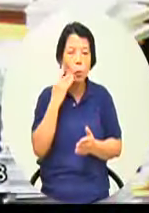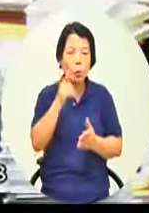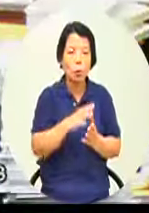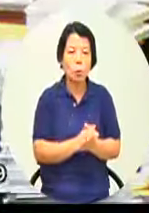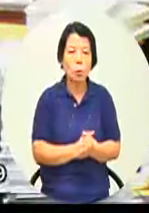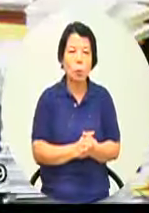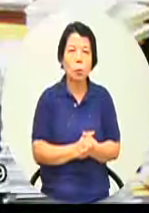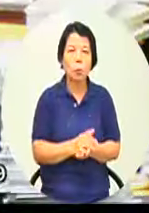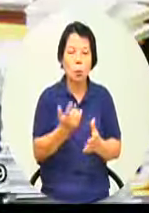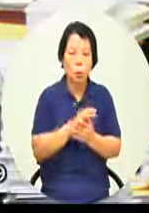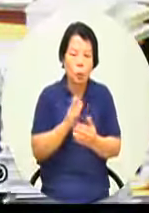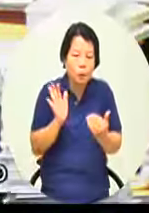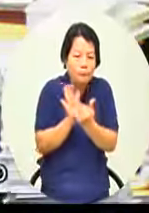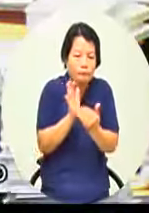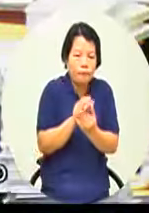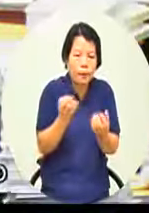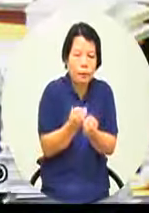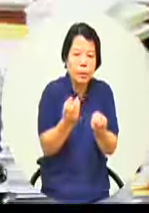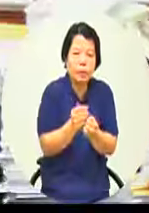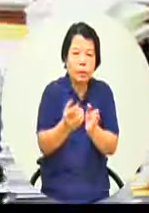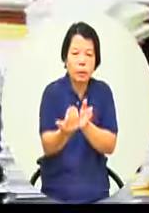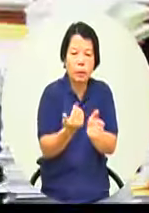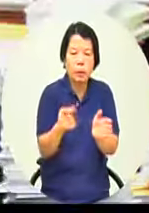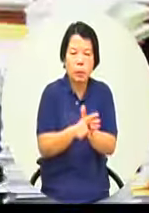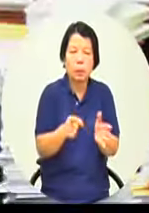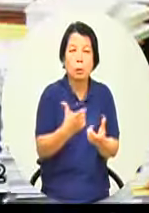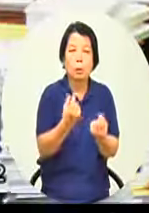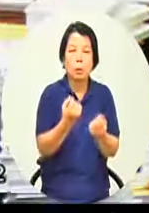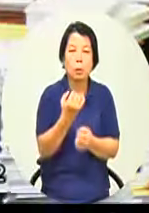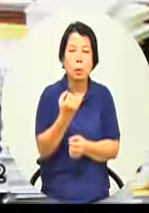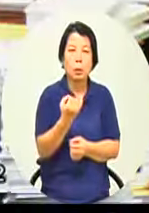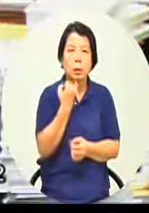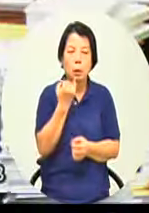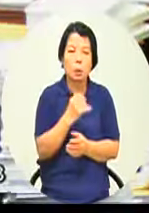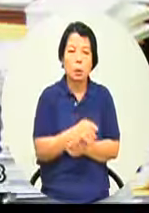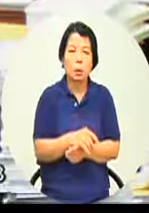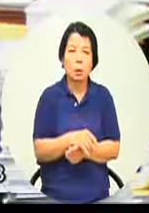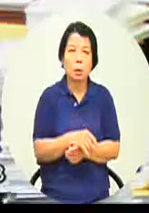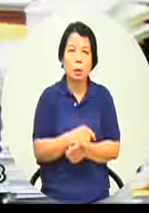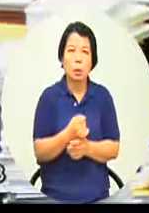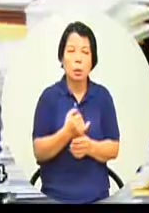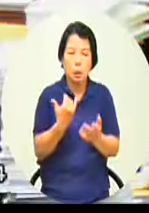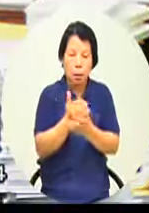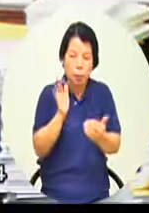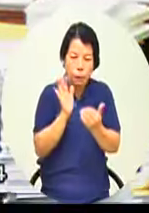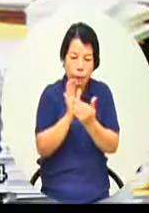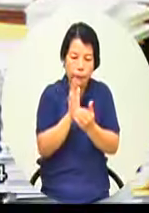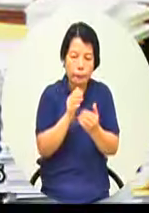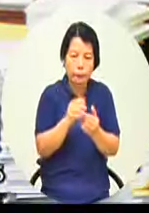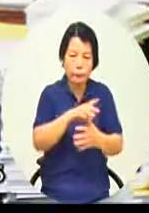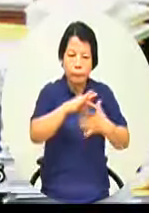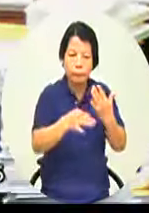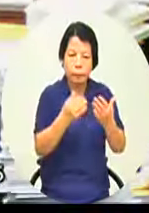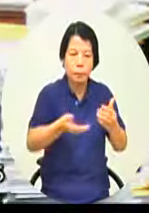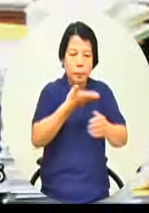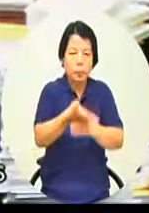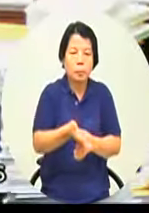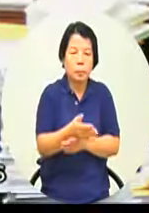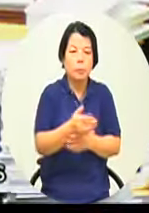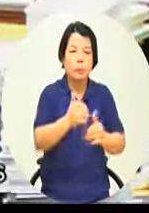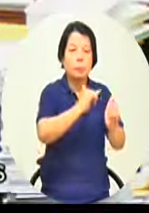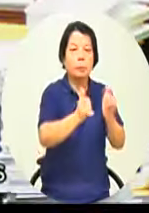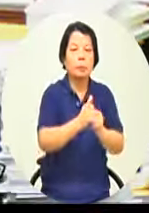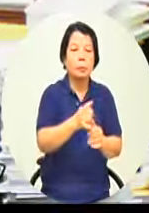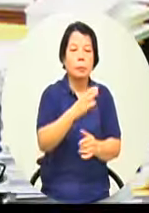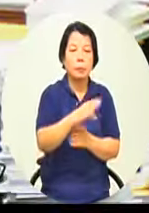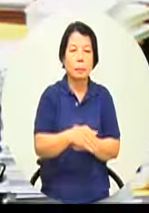说彻底防灾的时候。我们是不是有办法在消极性的一个防御上面给居民一些方便？